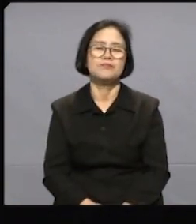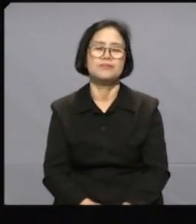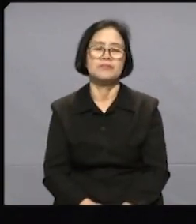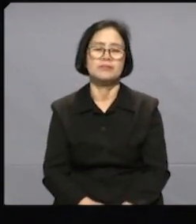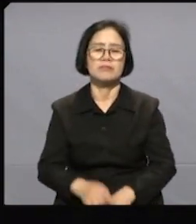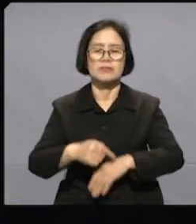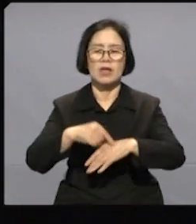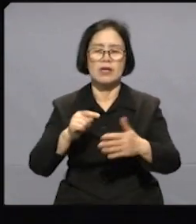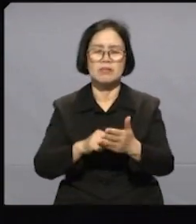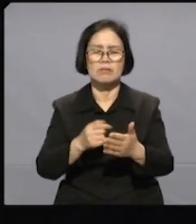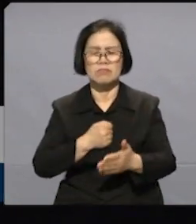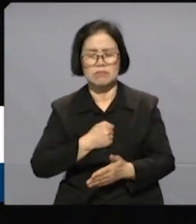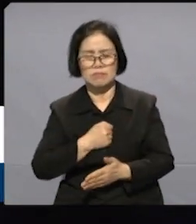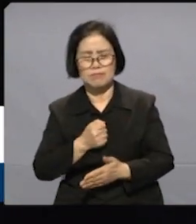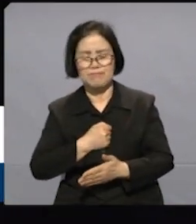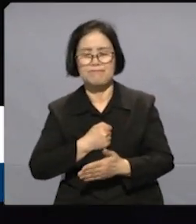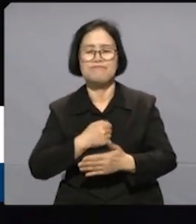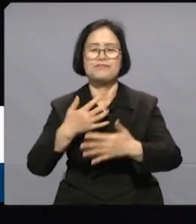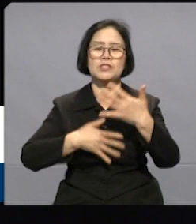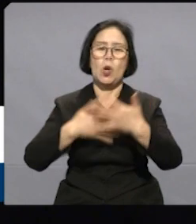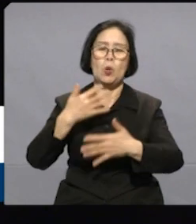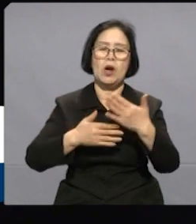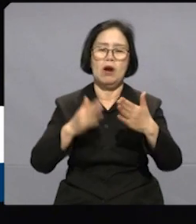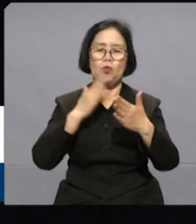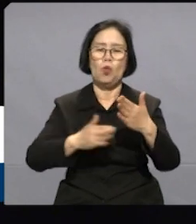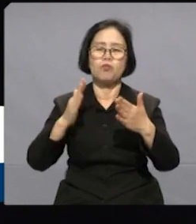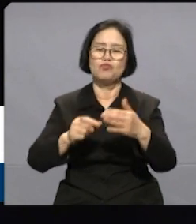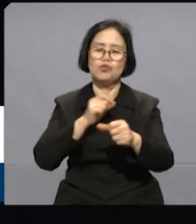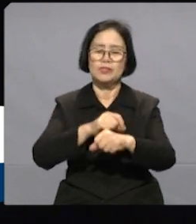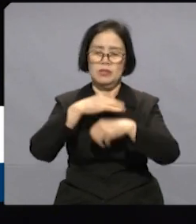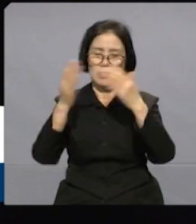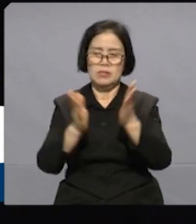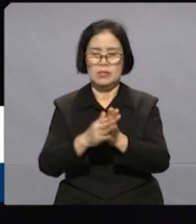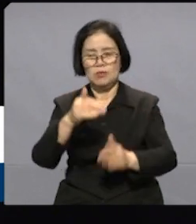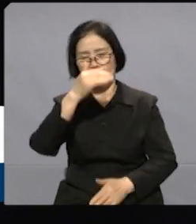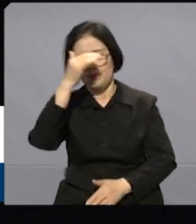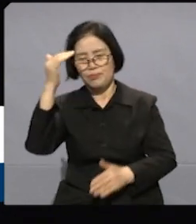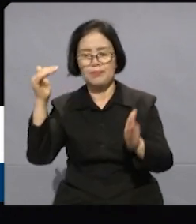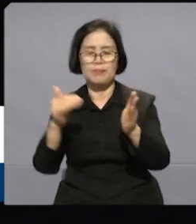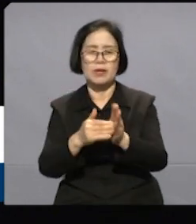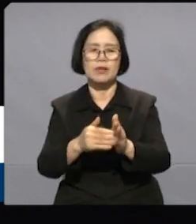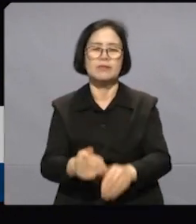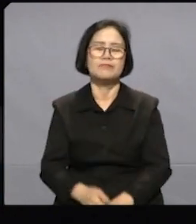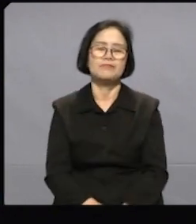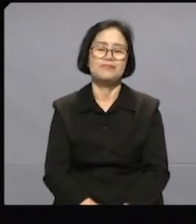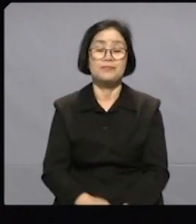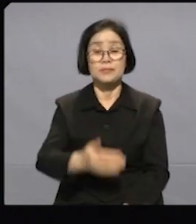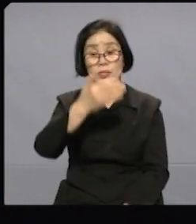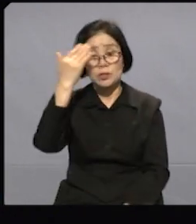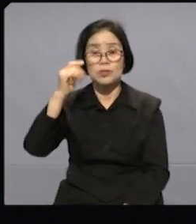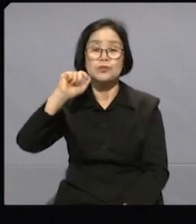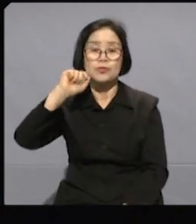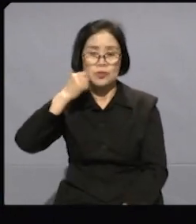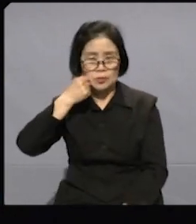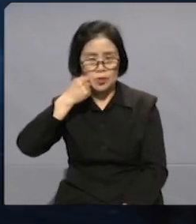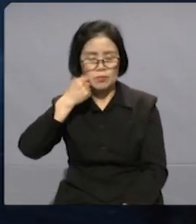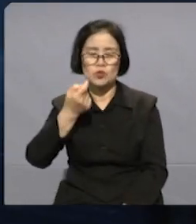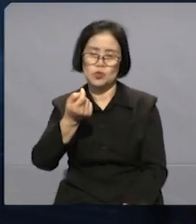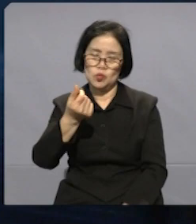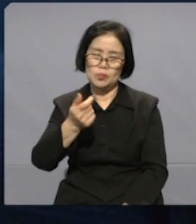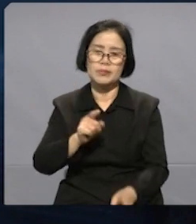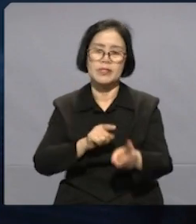가슴 한편이 먹먹해지는 이 영화를 공무원들이 단체 관람했습니다. 청년들의 어려움을